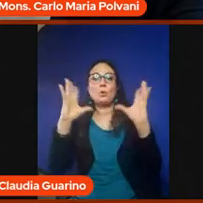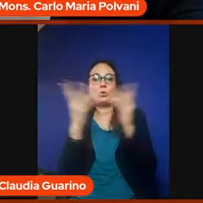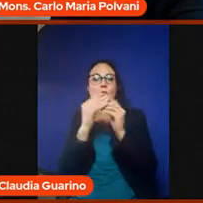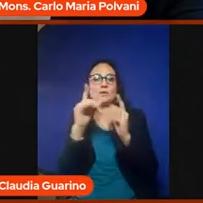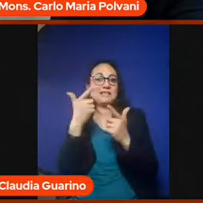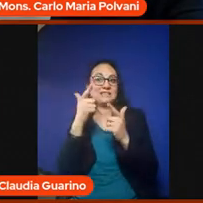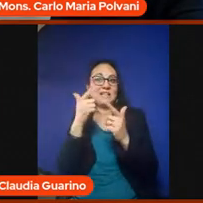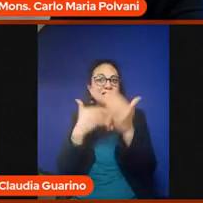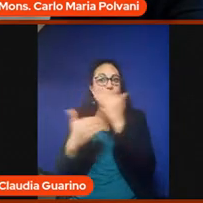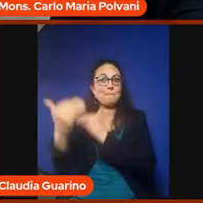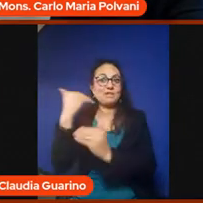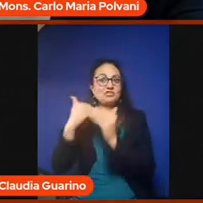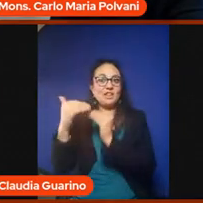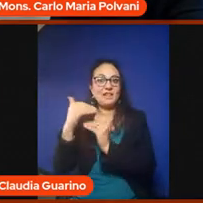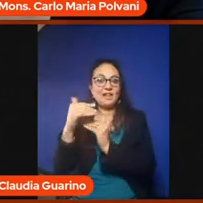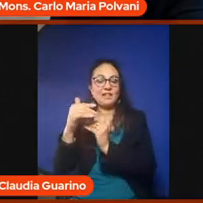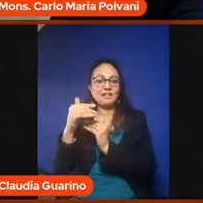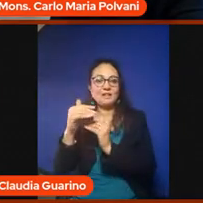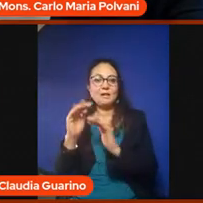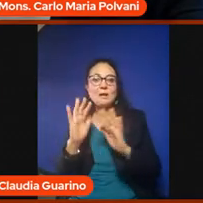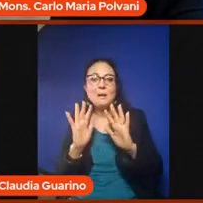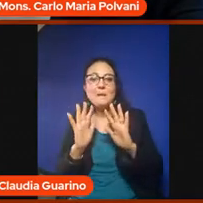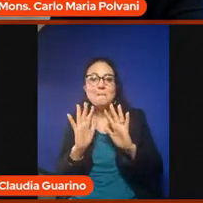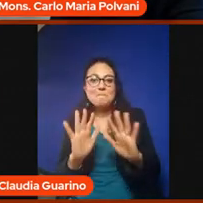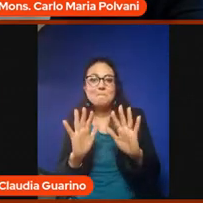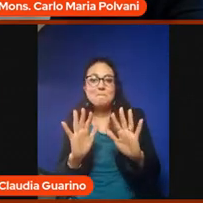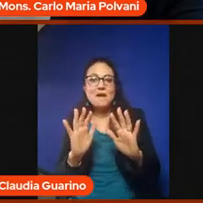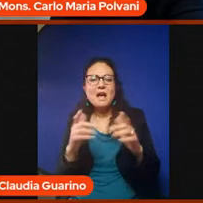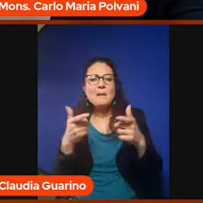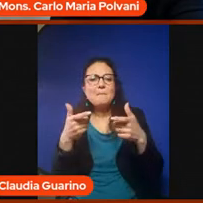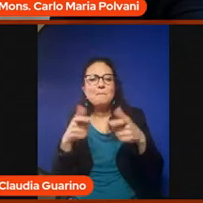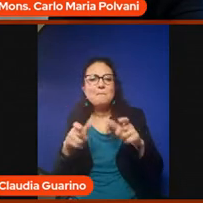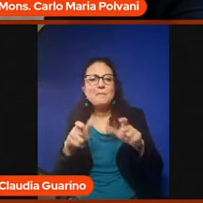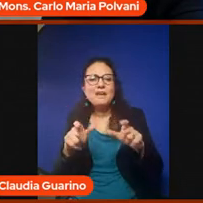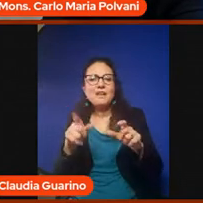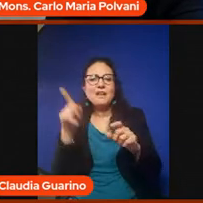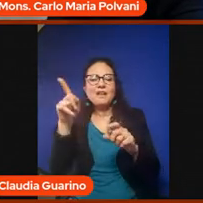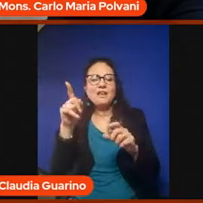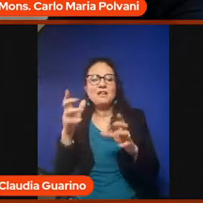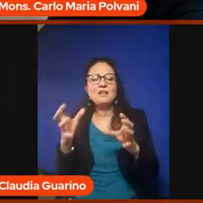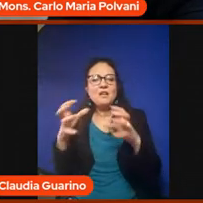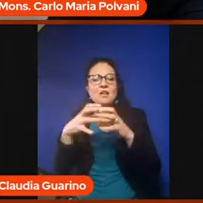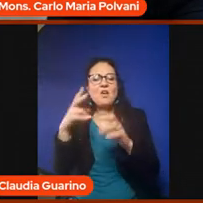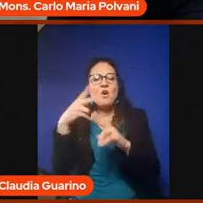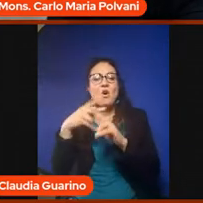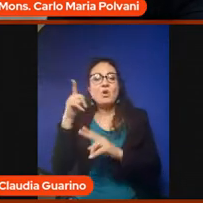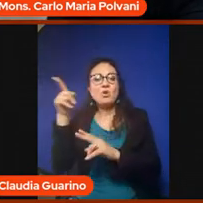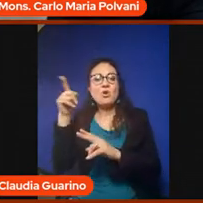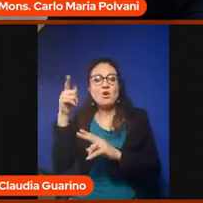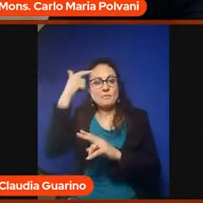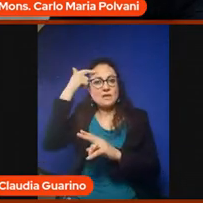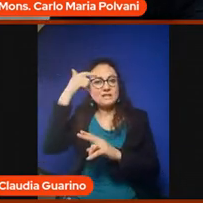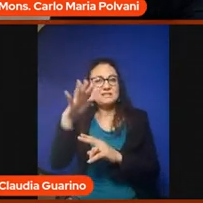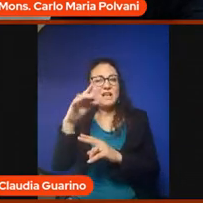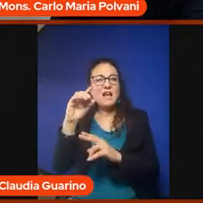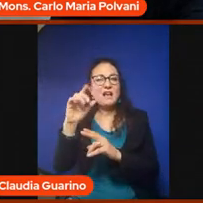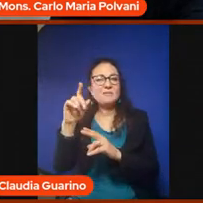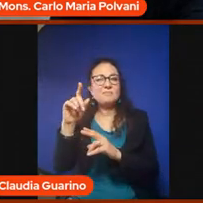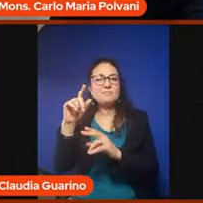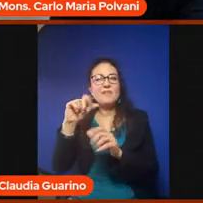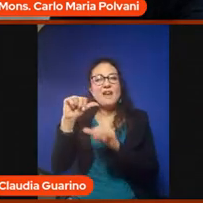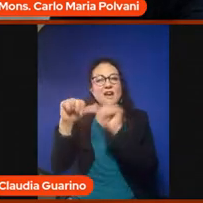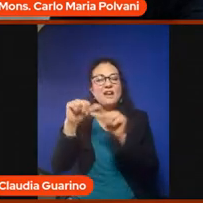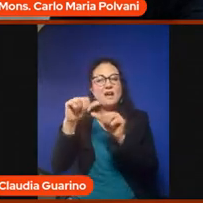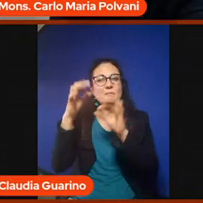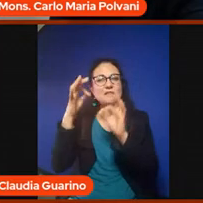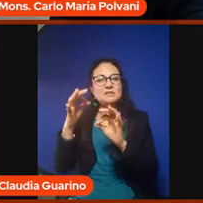Ma perché il Club era riuscito a cogliere quella diversità? Perché usava